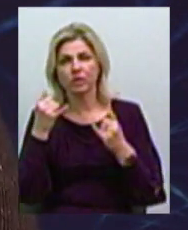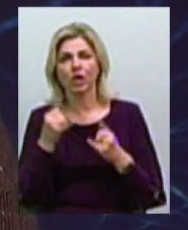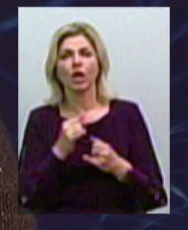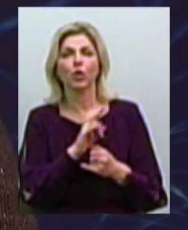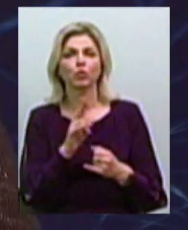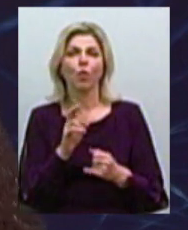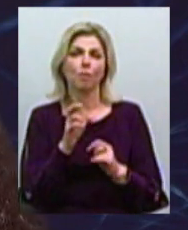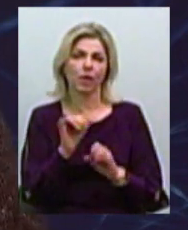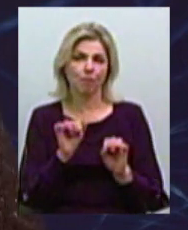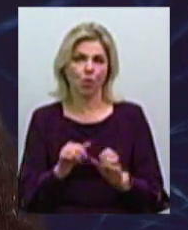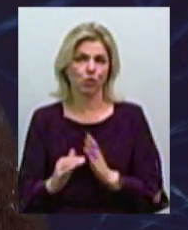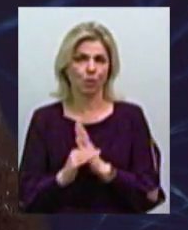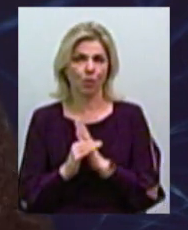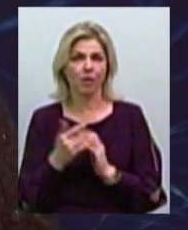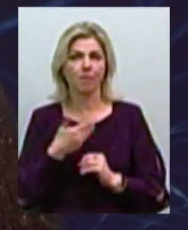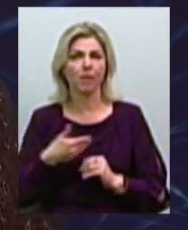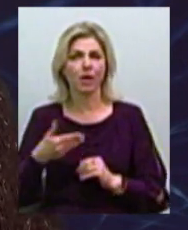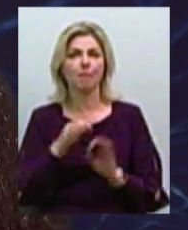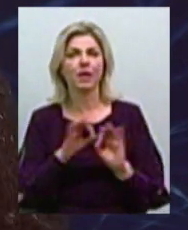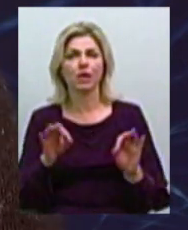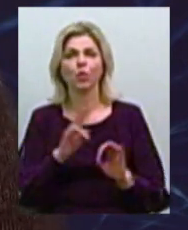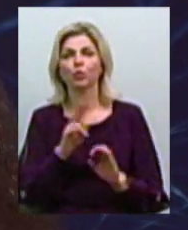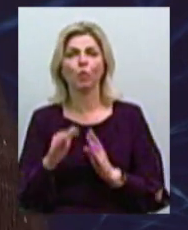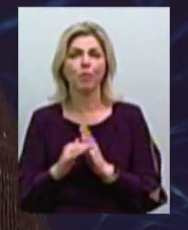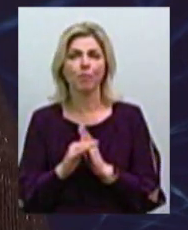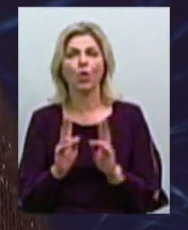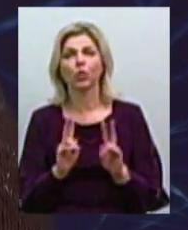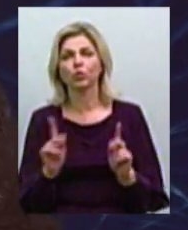би допомогти. Там, ми вже прекрасно знали, хто допомагає, хто де, що робить.